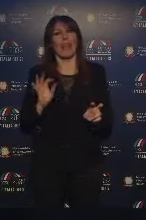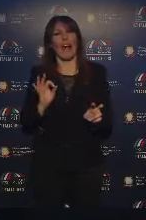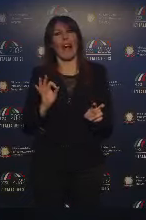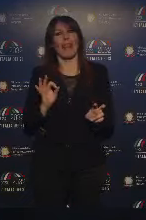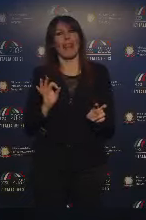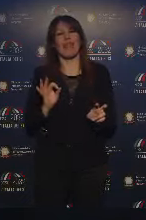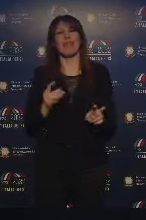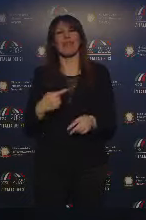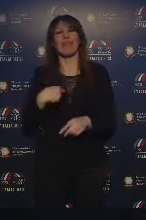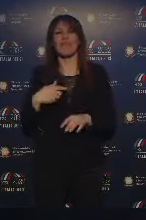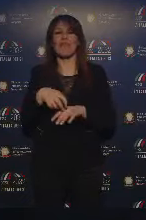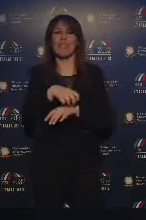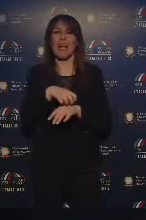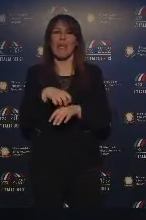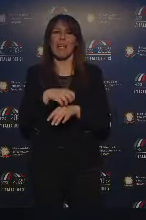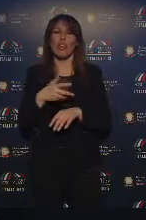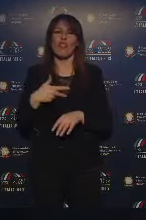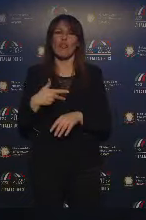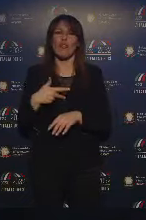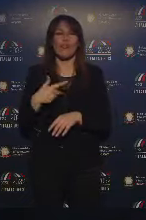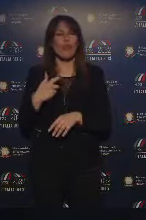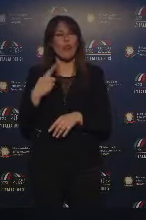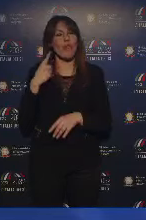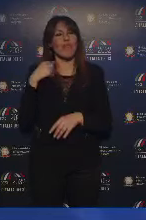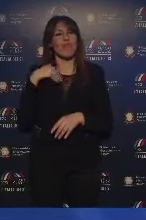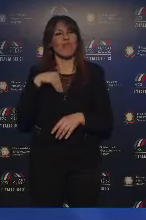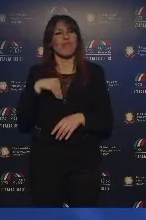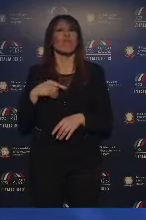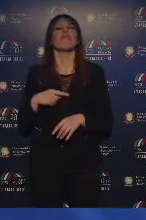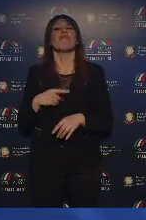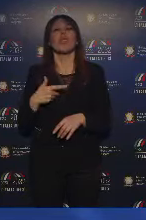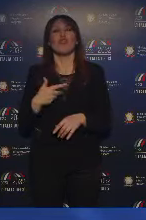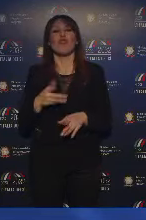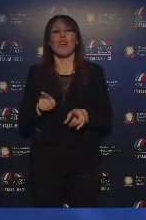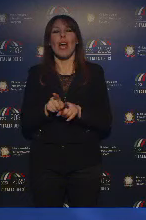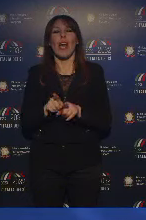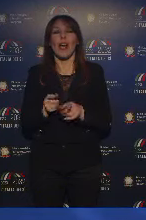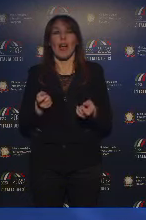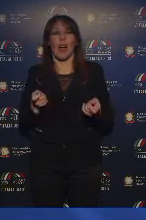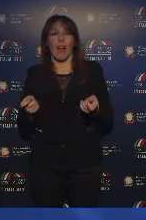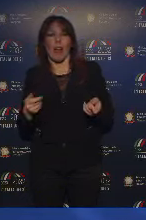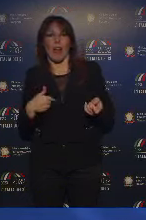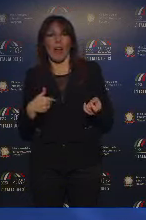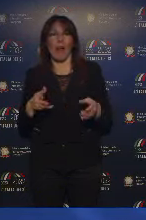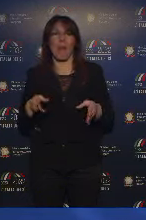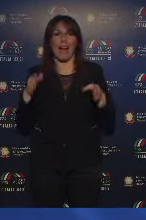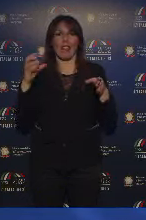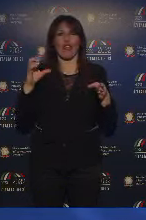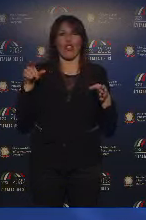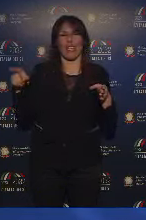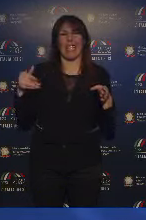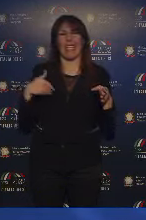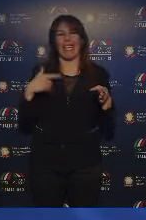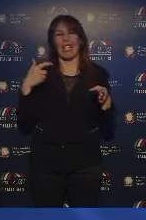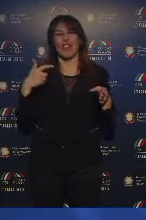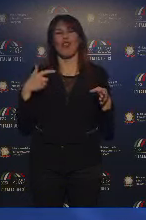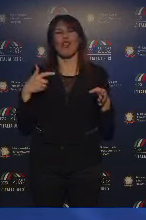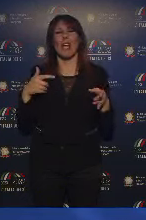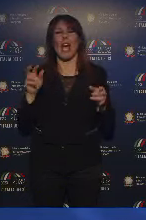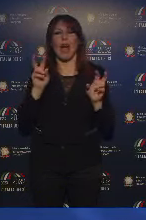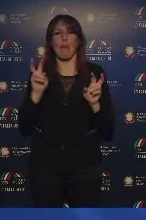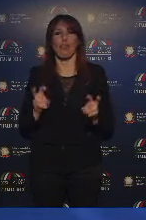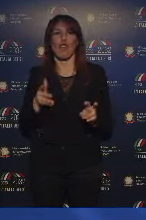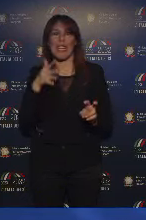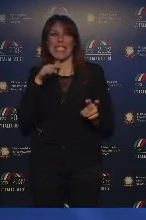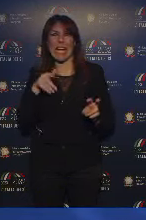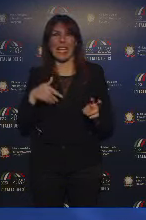io da ministro ho l'onore di presiedere la cabina di regia a Palazzo Chigi per l'emergenza idrica quindi stiamo